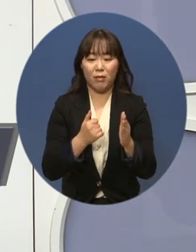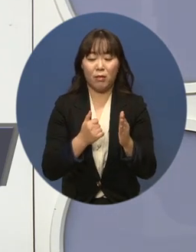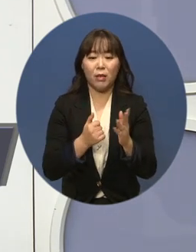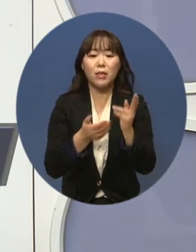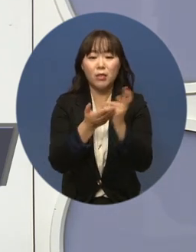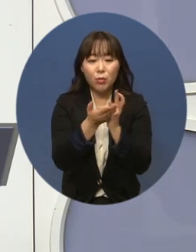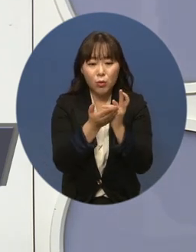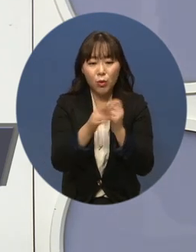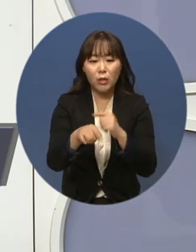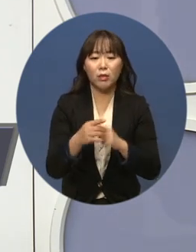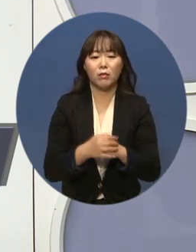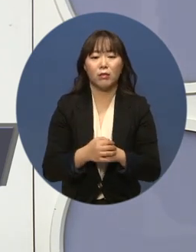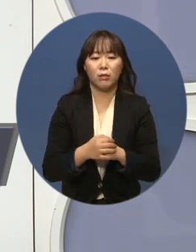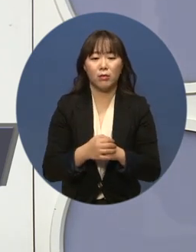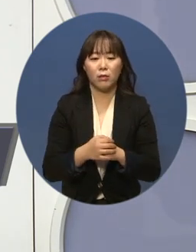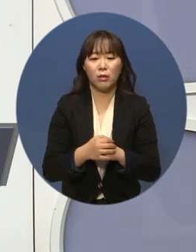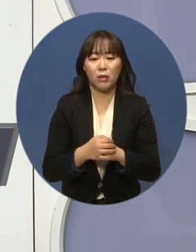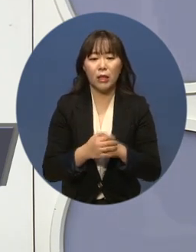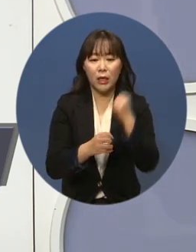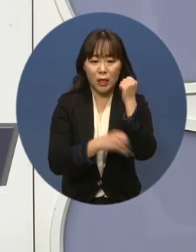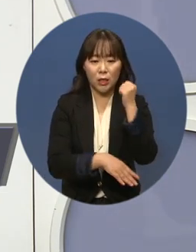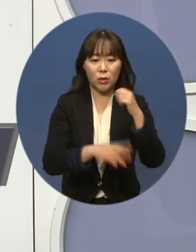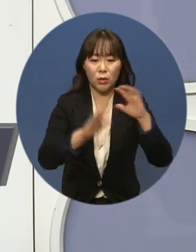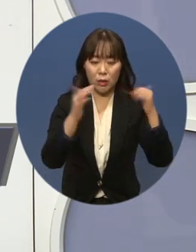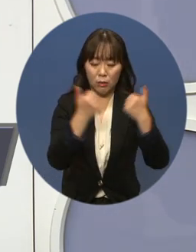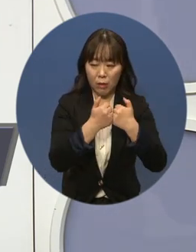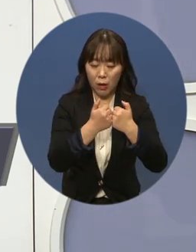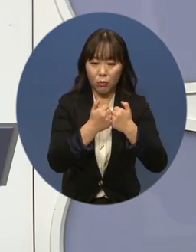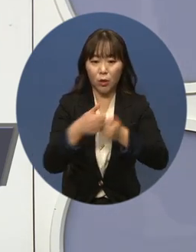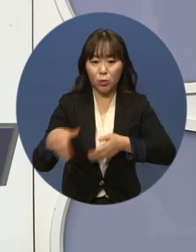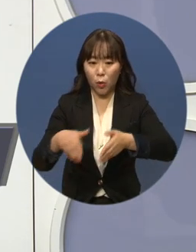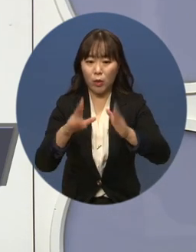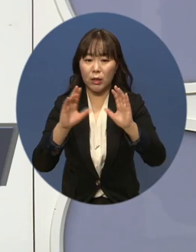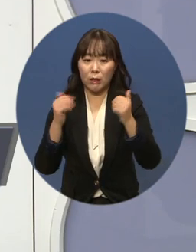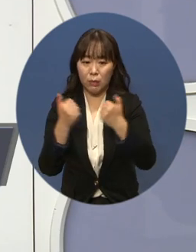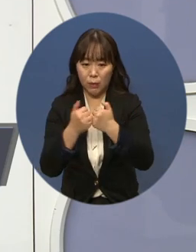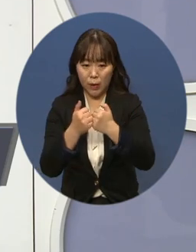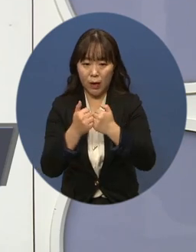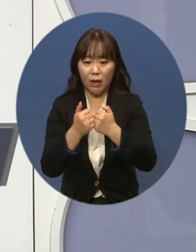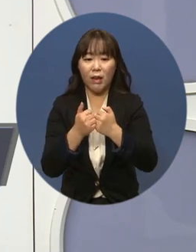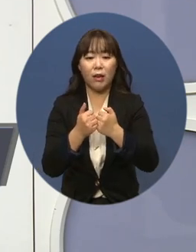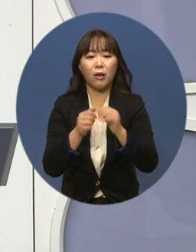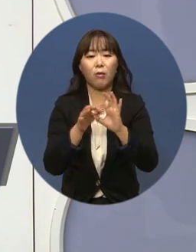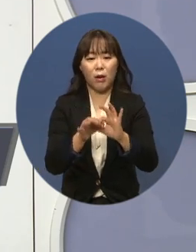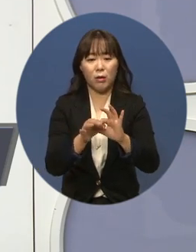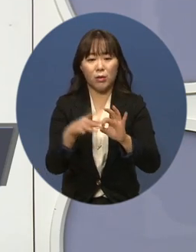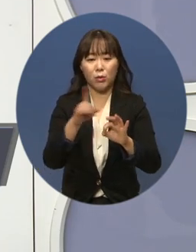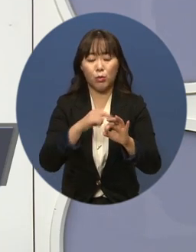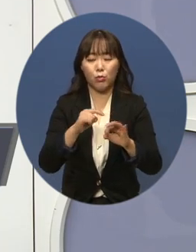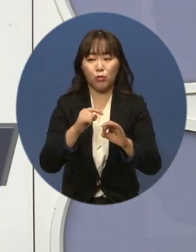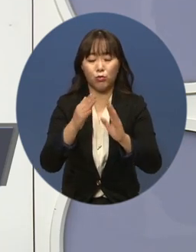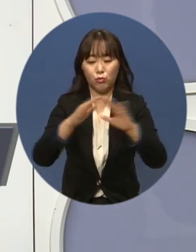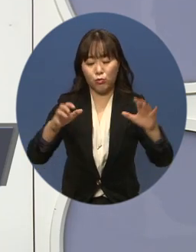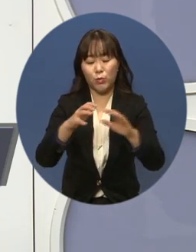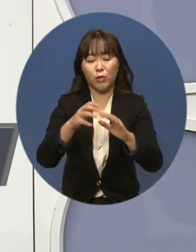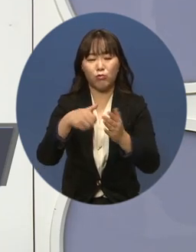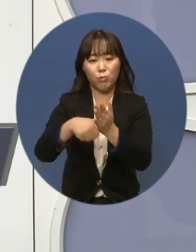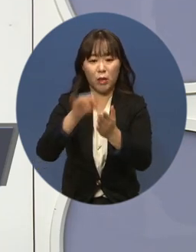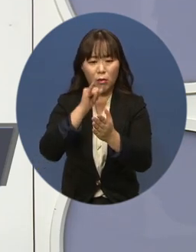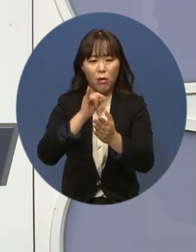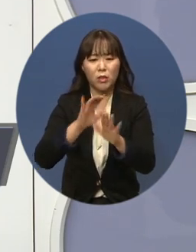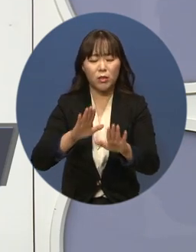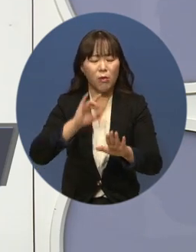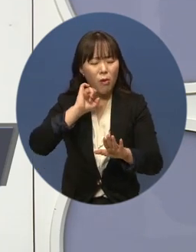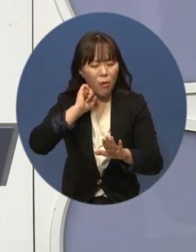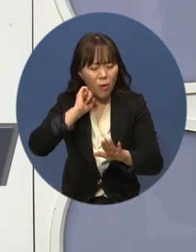제주도는 기초의회와 도의회를 합해서 이제 제주특별자치도를 만드는 것도 주민투표를 했고요. 지금은 이렇게 이제 통합이